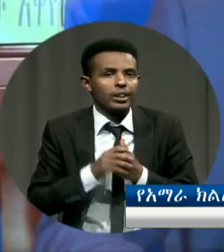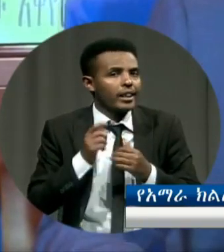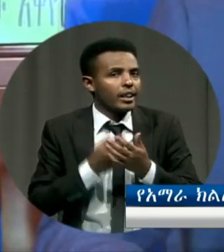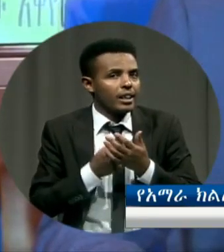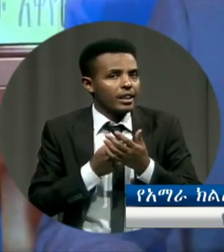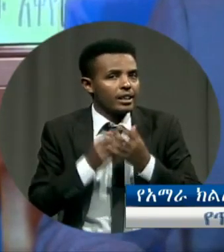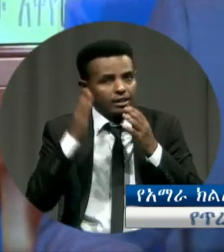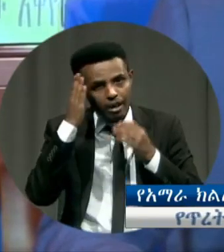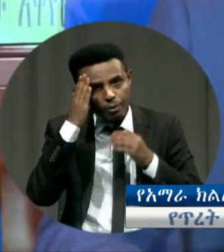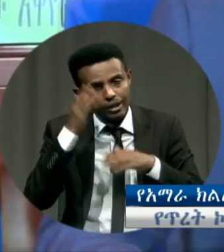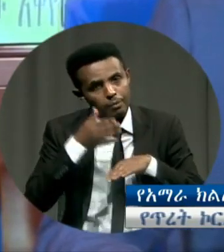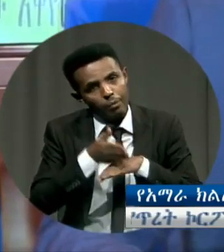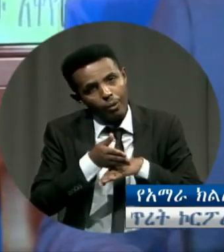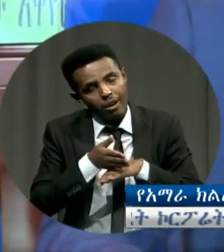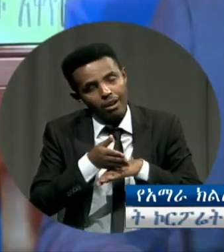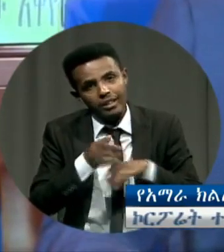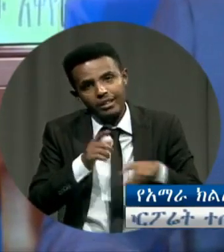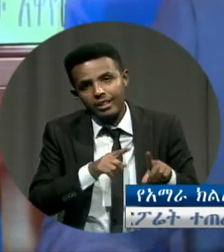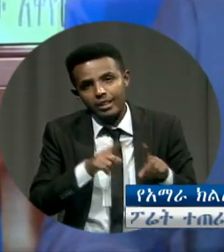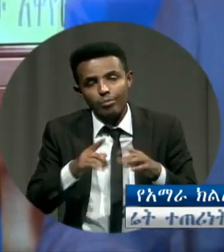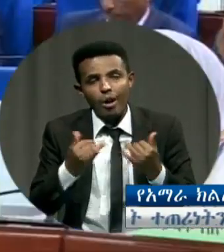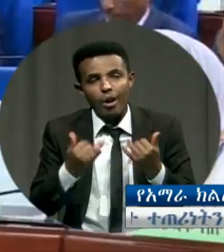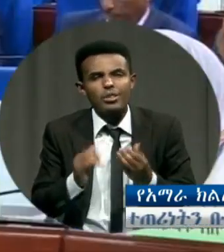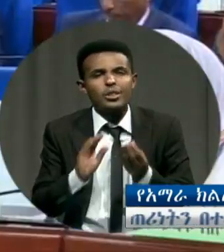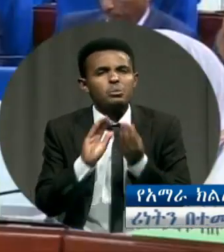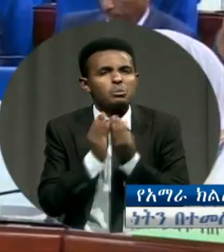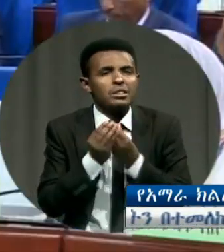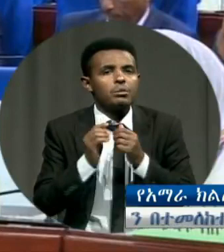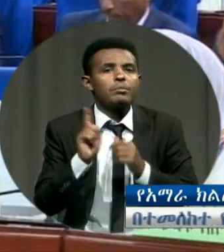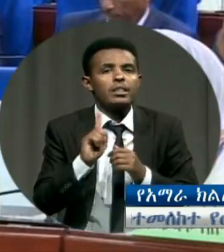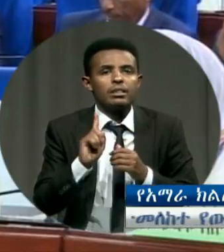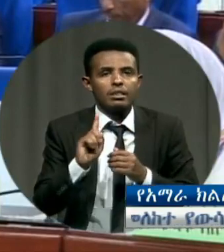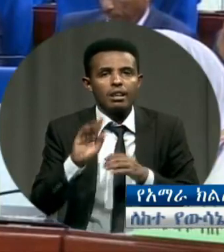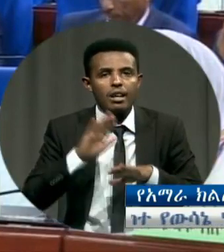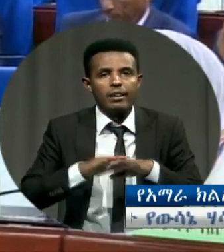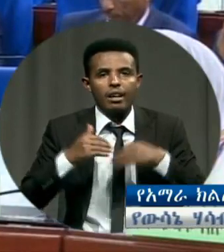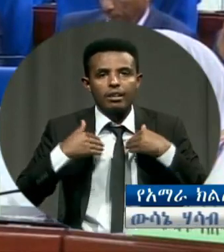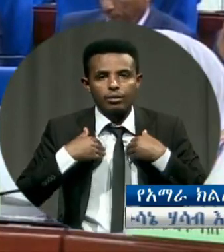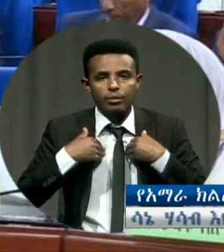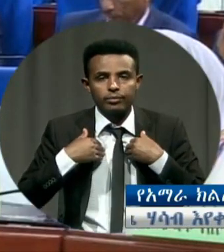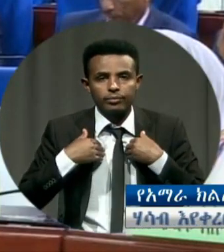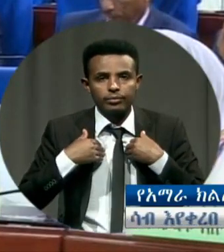ይሄንን ካወቀነ በኋላ ደግሞ አሁን ቁመናው ምን ላይ ነው ያለው